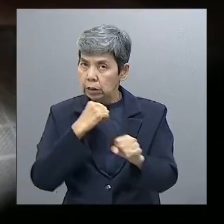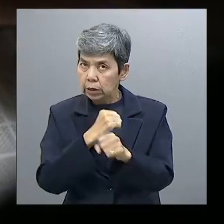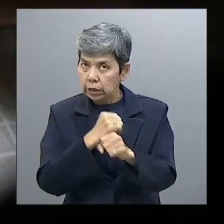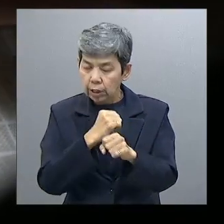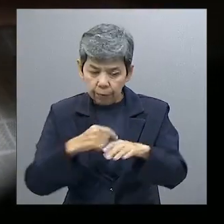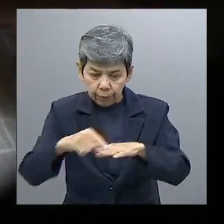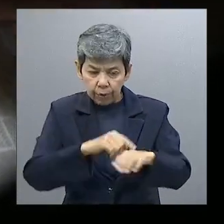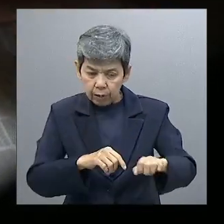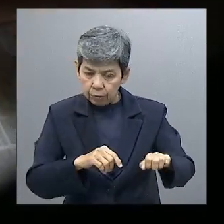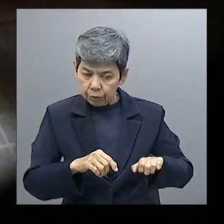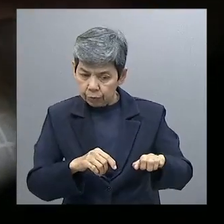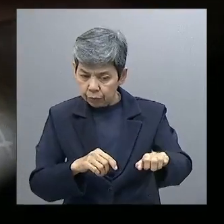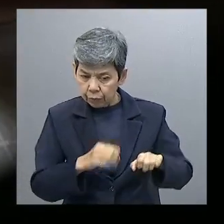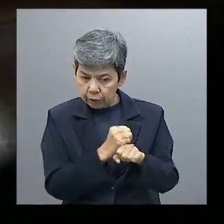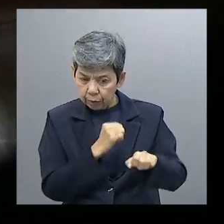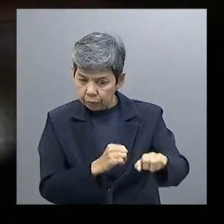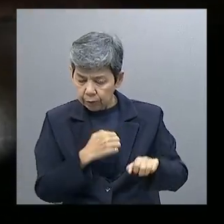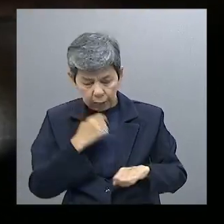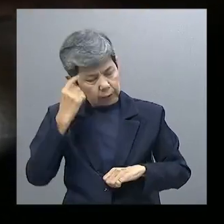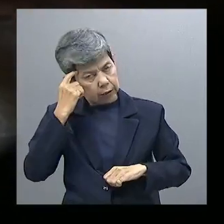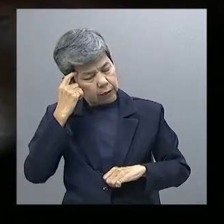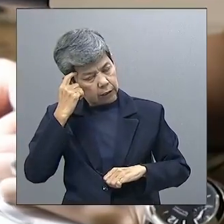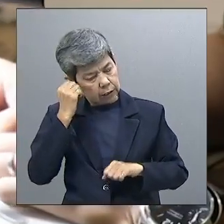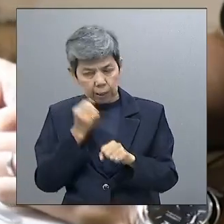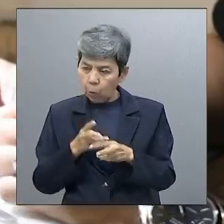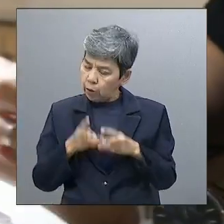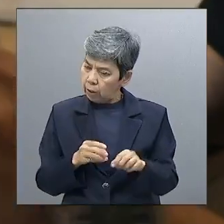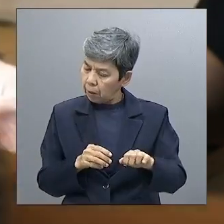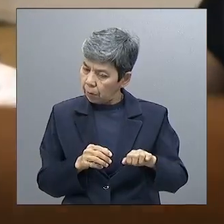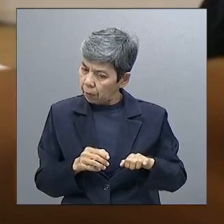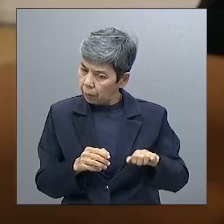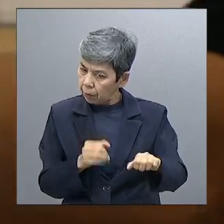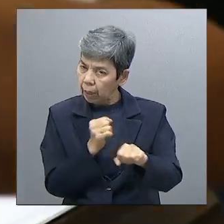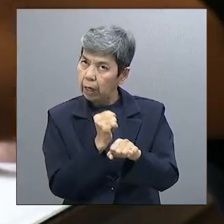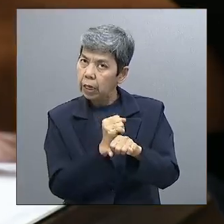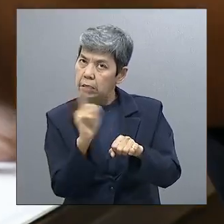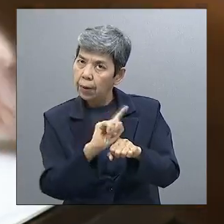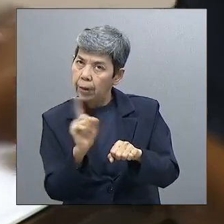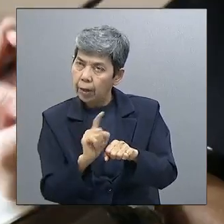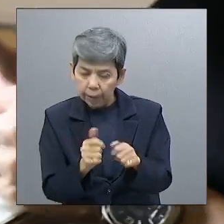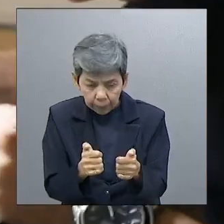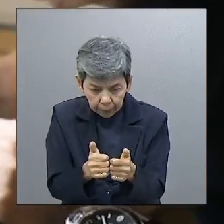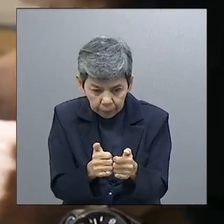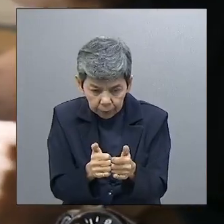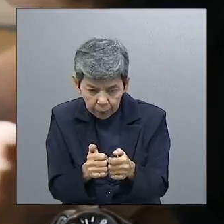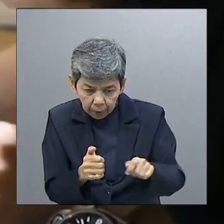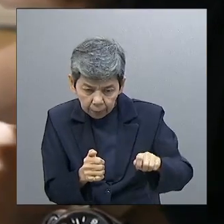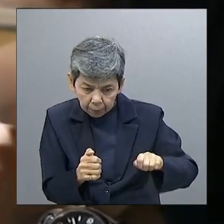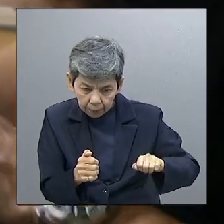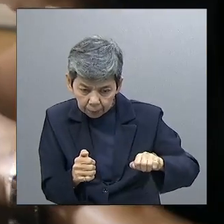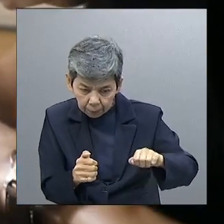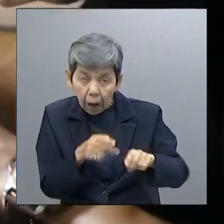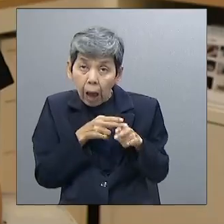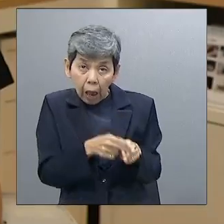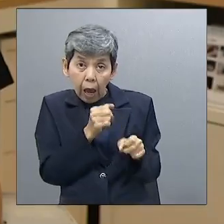modify เกียร์ให้มันขยับได้อย่างเงี้ยเราก็ต้องคิดว่าเราจะทำยังไงให้มันใส่จอยส์หรือเมคานิกไงให้มันขยับได้ทีนี้เวลาทำเนี่ยมันต้